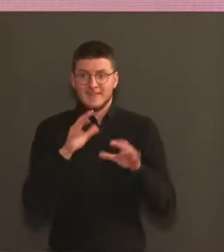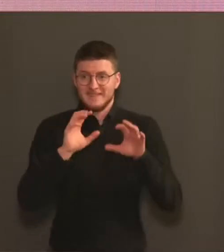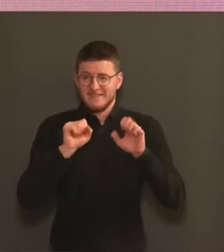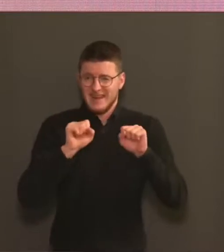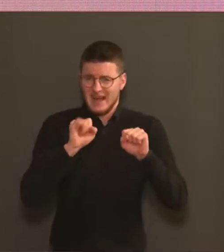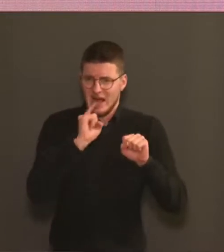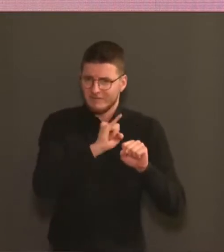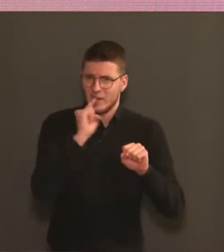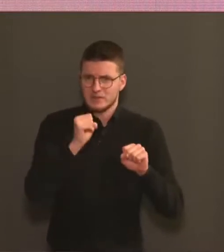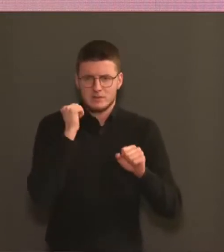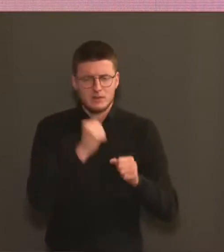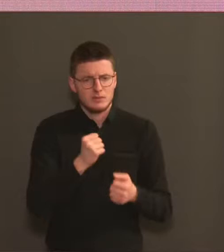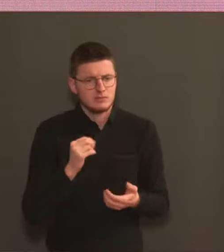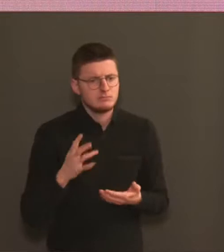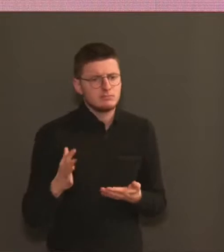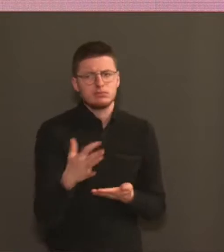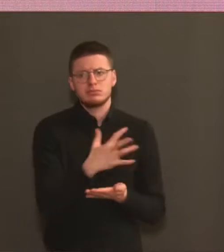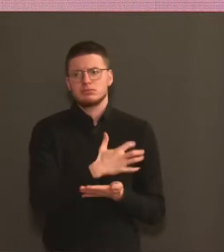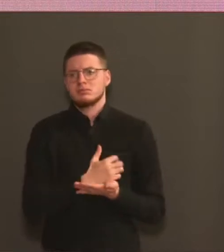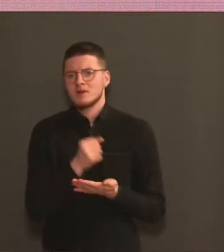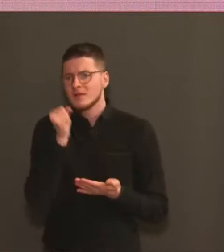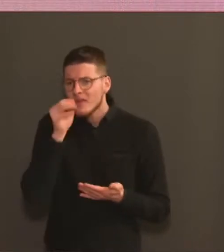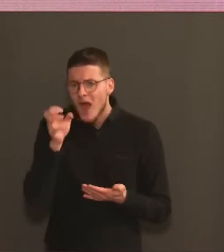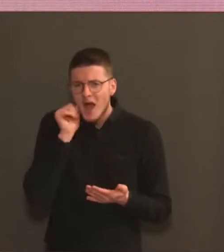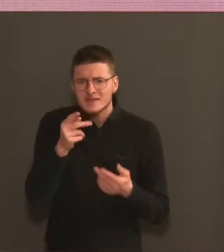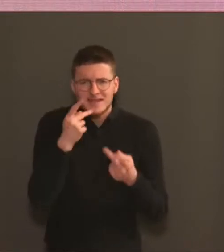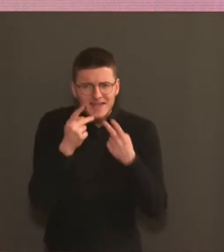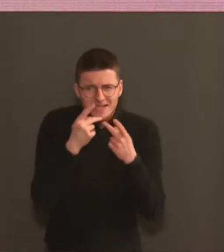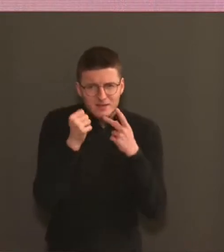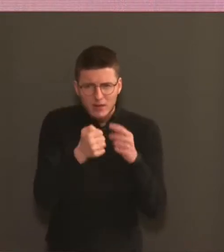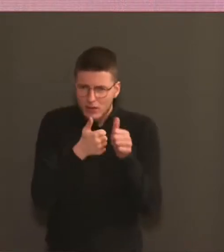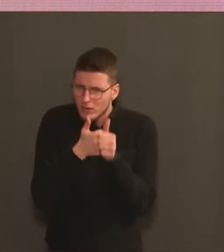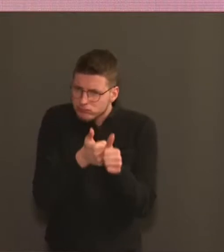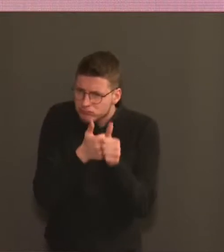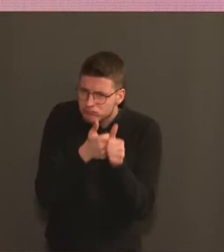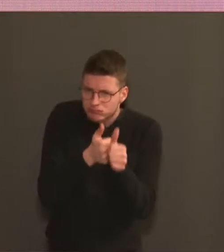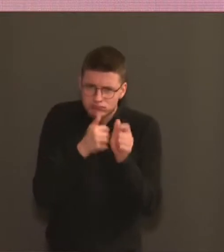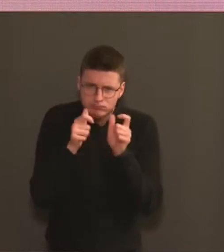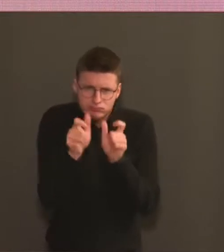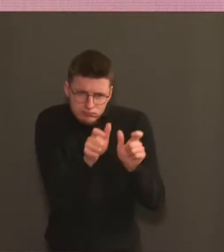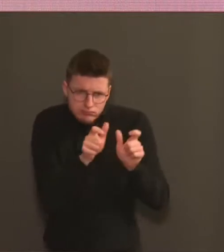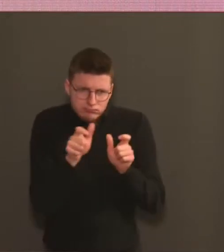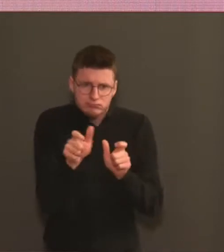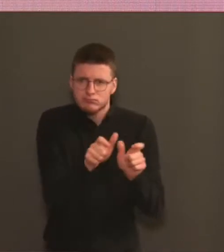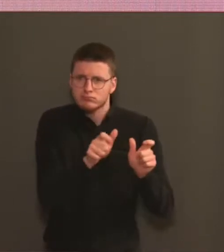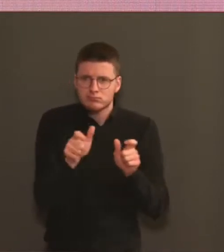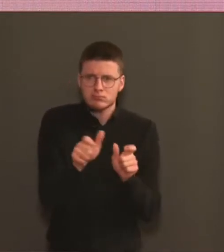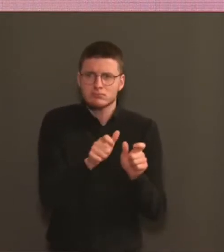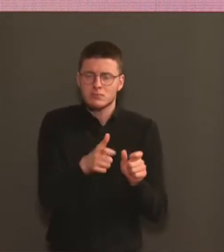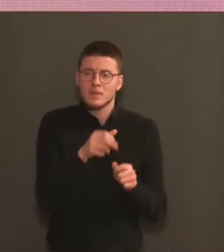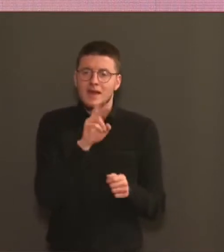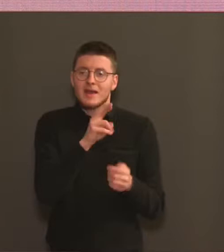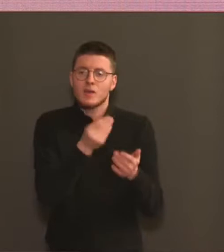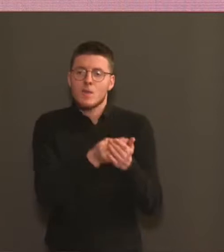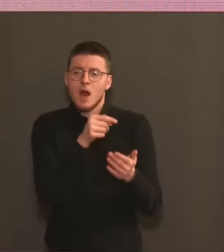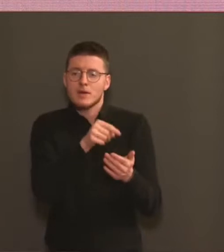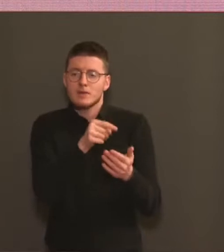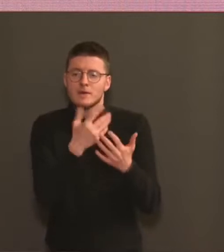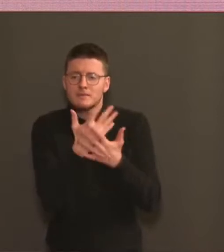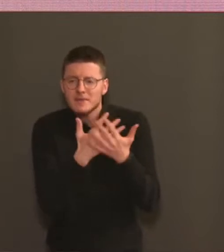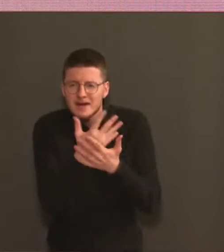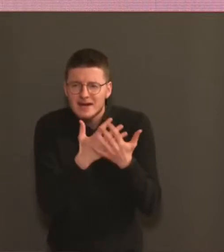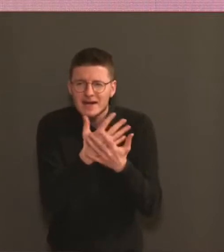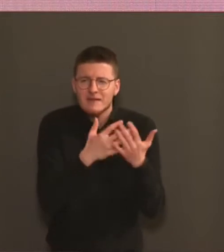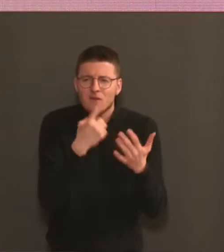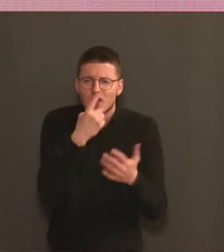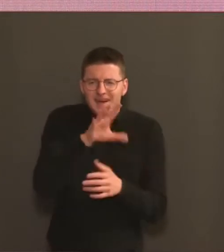heel veel testen die dagelijks worden afgenomen, kan je een R-waarde berekenen per regio, per provincie.